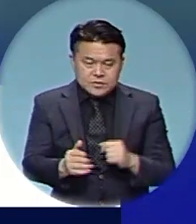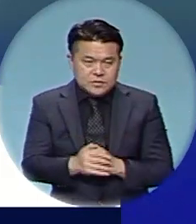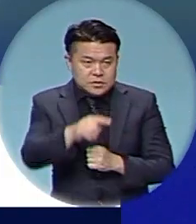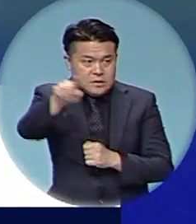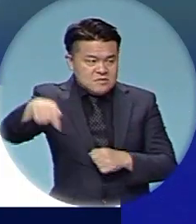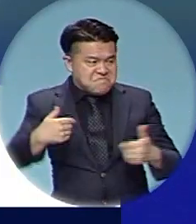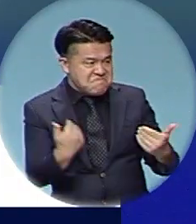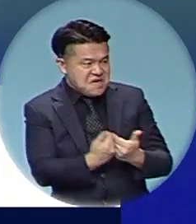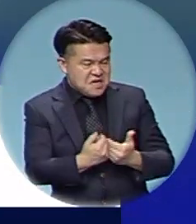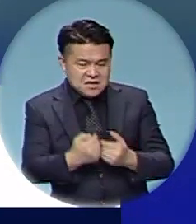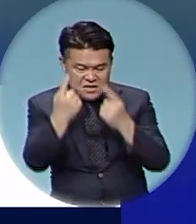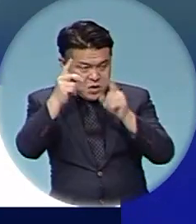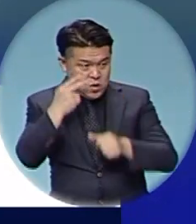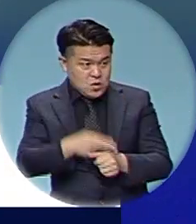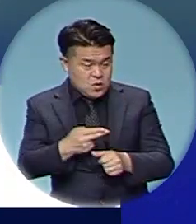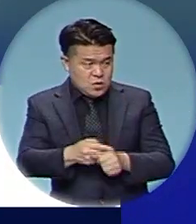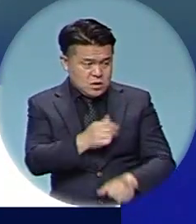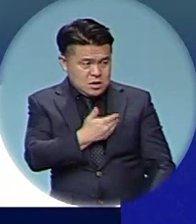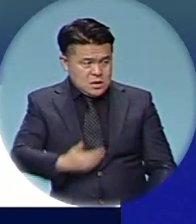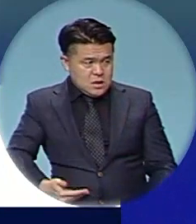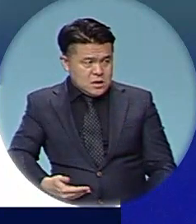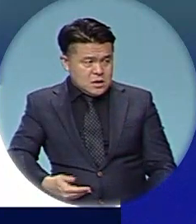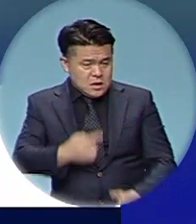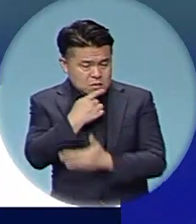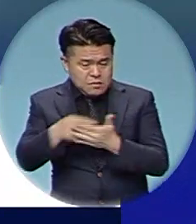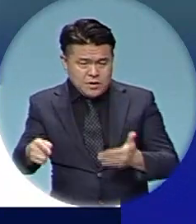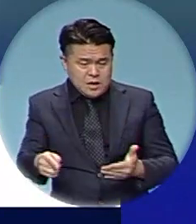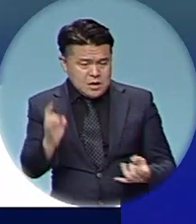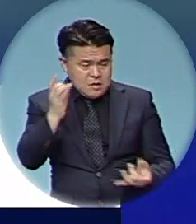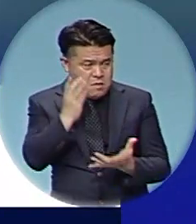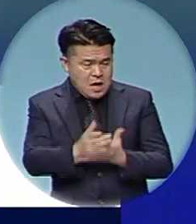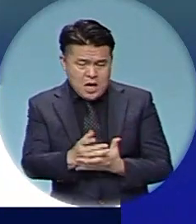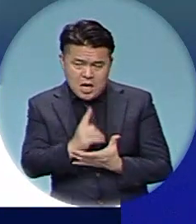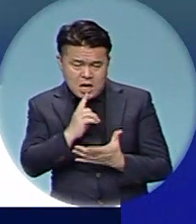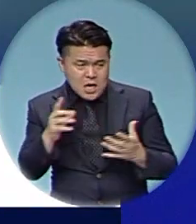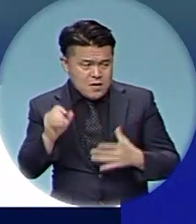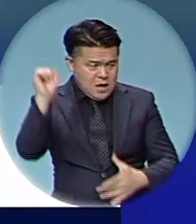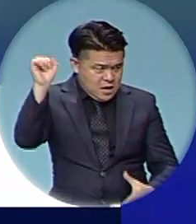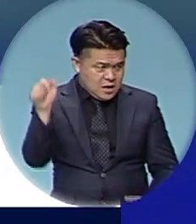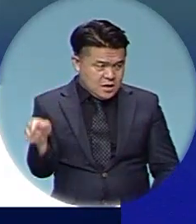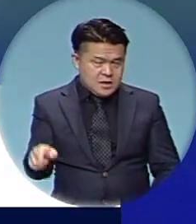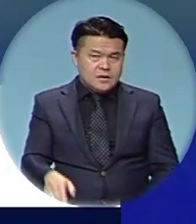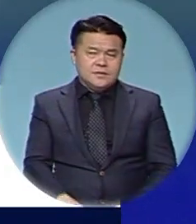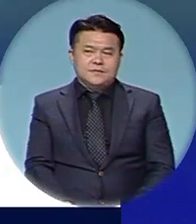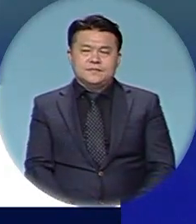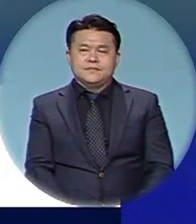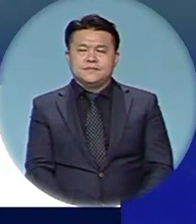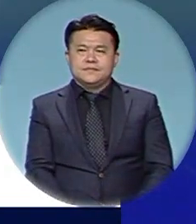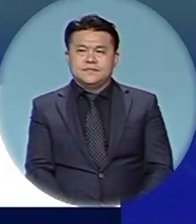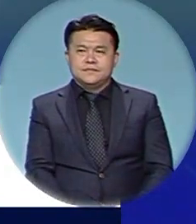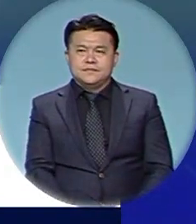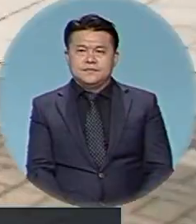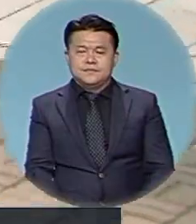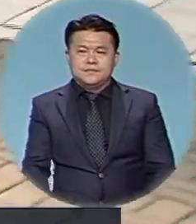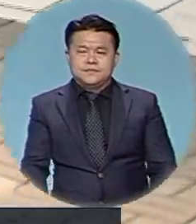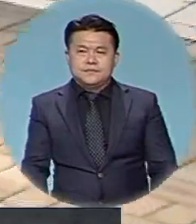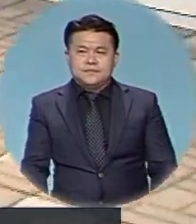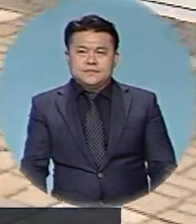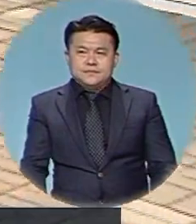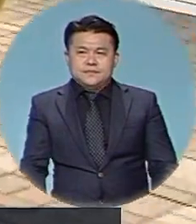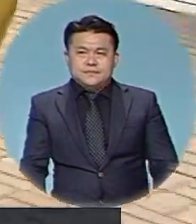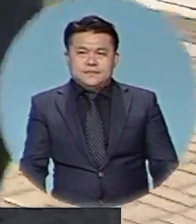의대 교수들도 제자들이 불이익을 받으면 좌시하지 않겠다고 한 목소리를 냈습니다. 남준 기자입니다.